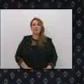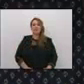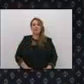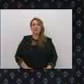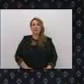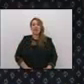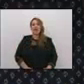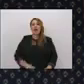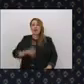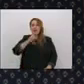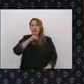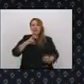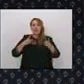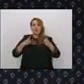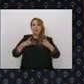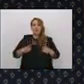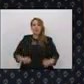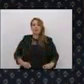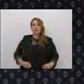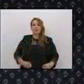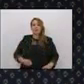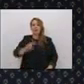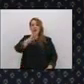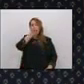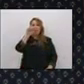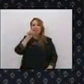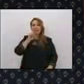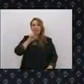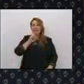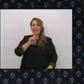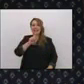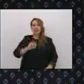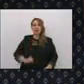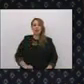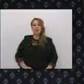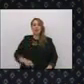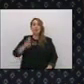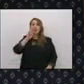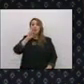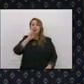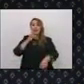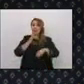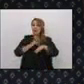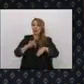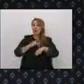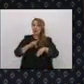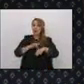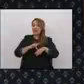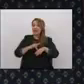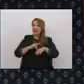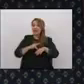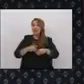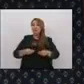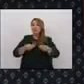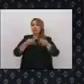طرحت السيدة النائب المحترمة مرواني هندية من خلال سؤالها إشكالية التأخر الملحوظ في التنازل